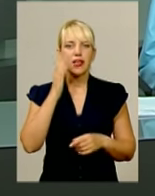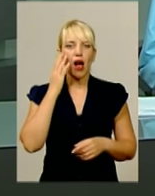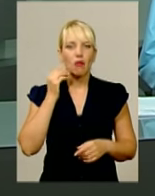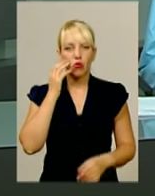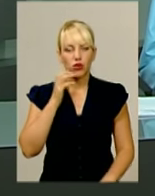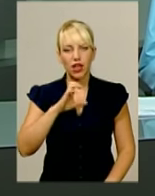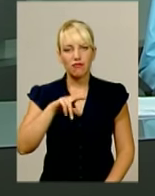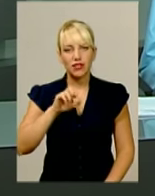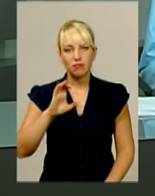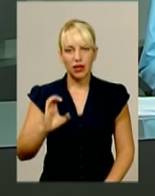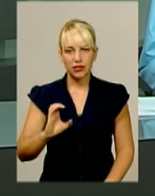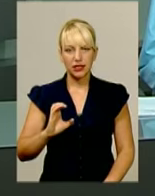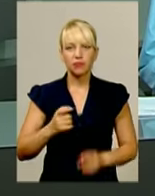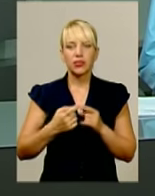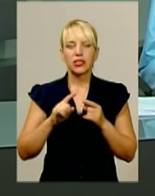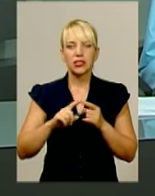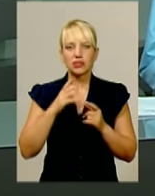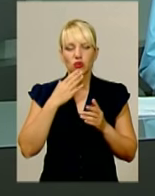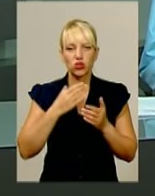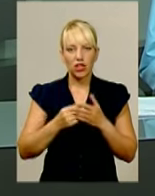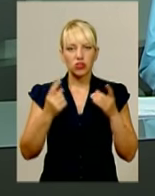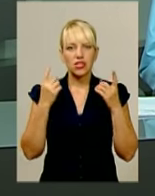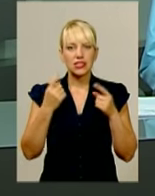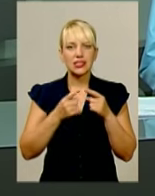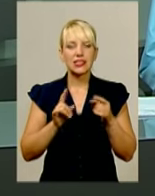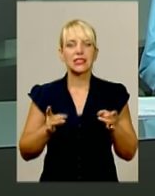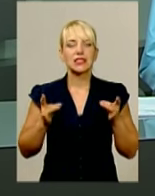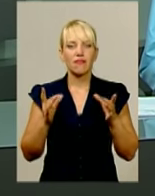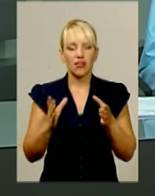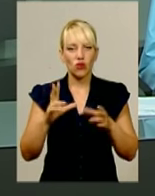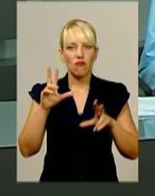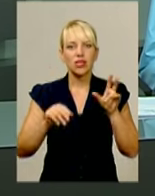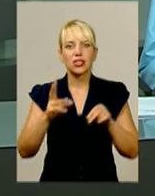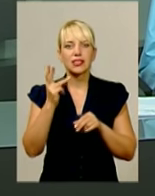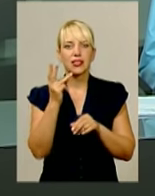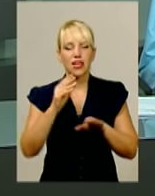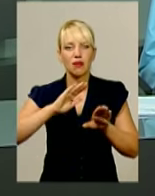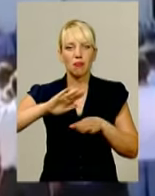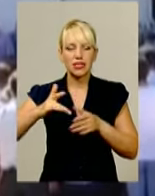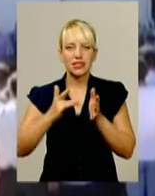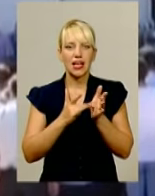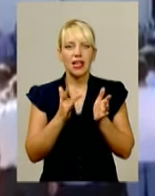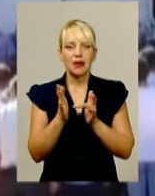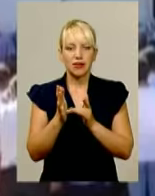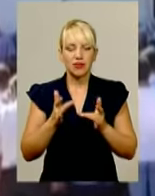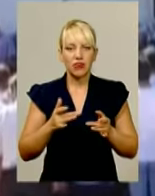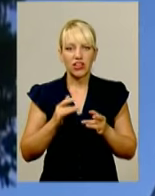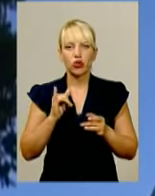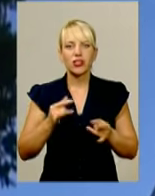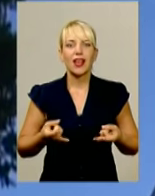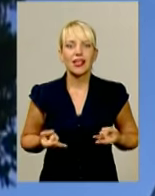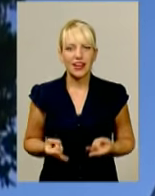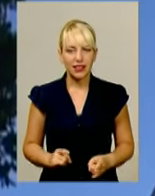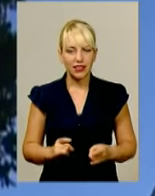відомо як «Яблуневий Спас». За своєю значимістю, цей день вважається третім після Різдва та Великодня у календарному